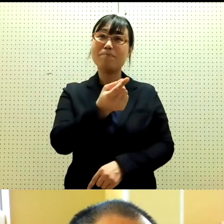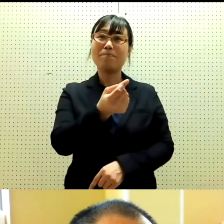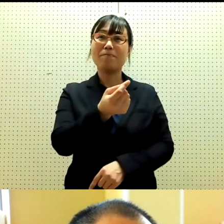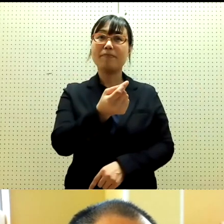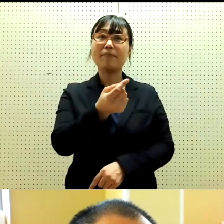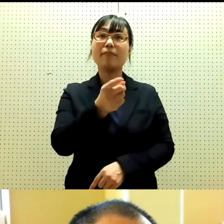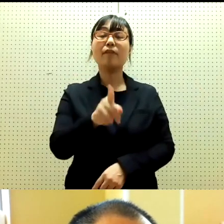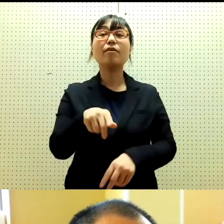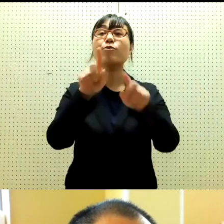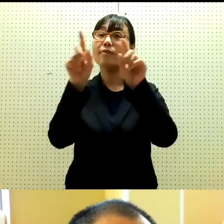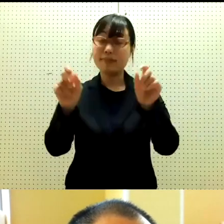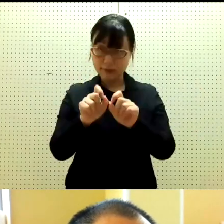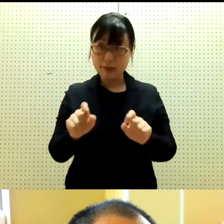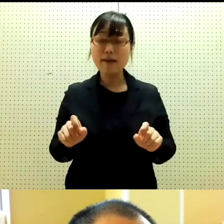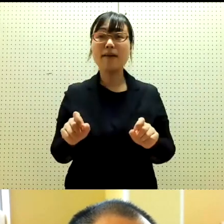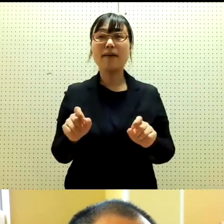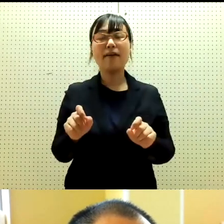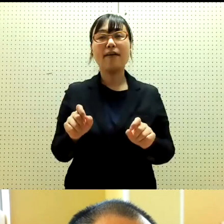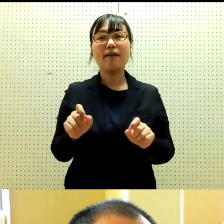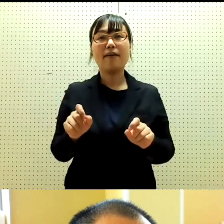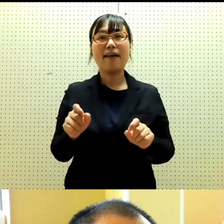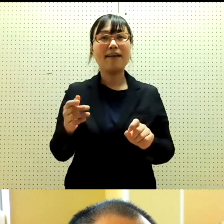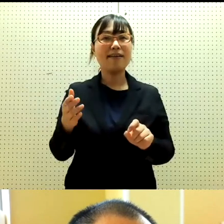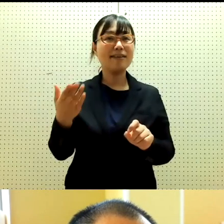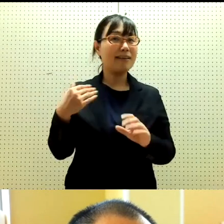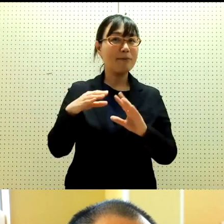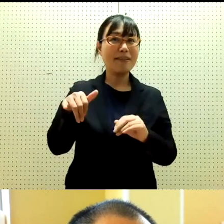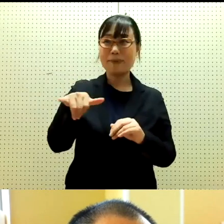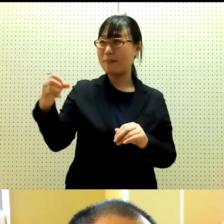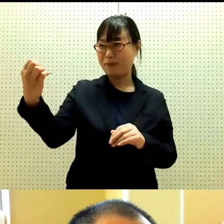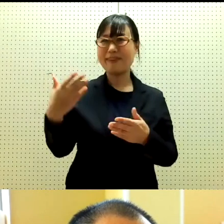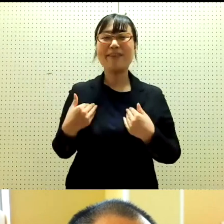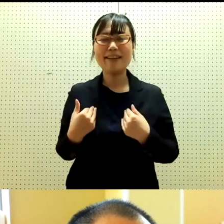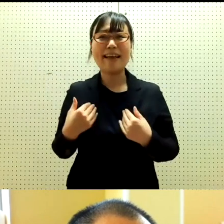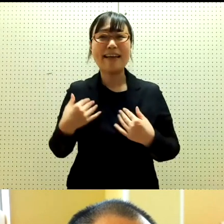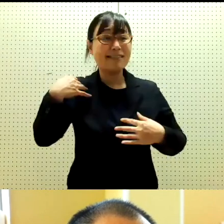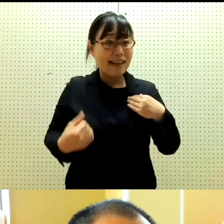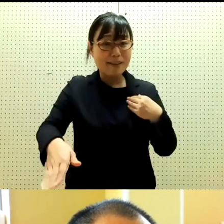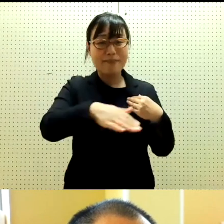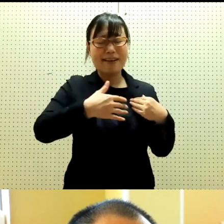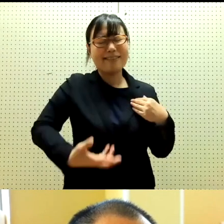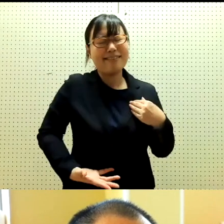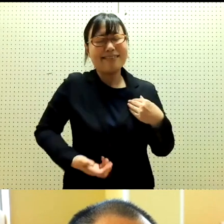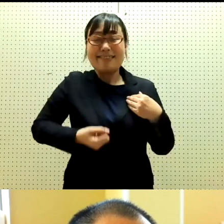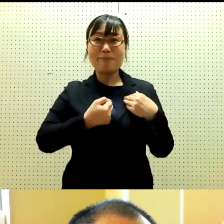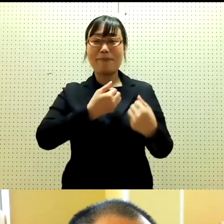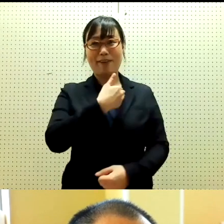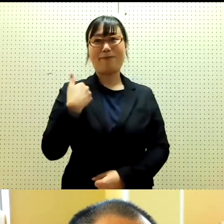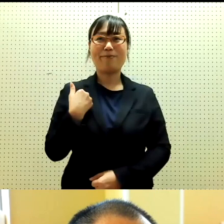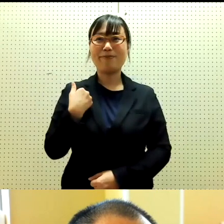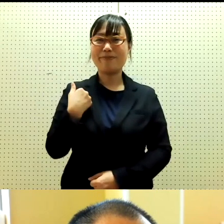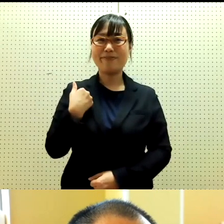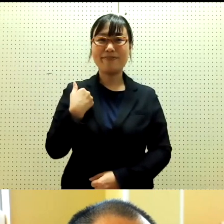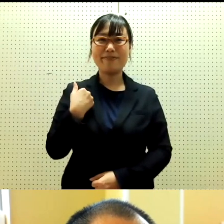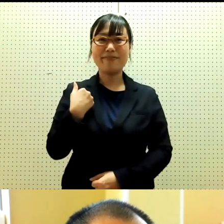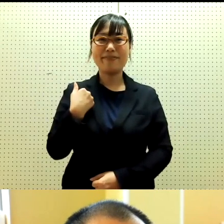って、先ほど渡部教育長もおっしゃってましたけども、生徒たちが自信につながっていくんですよね。それ